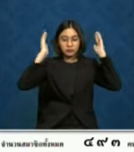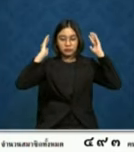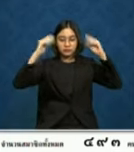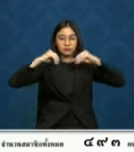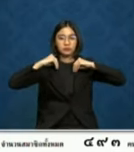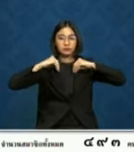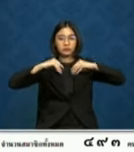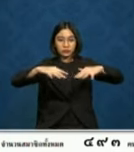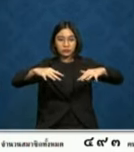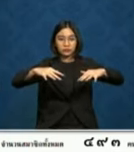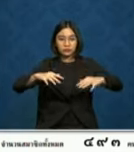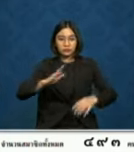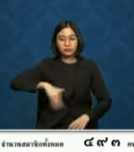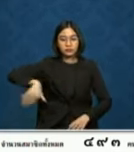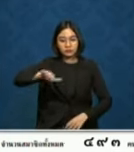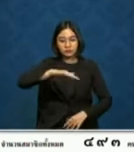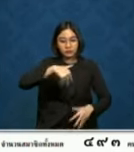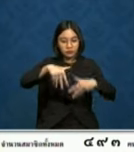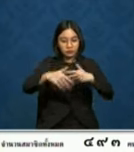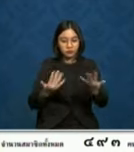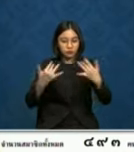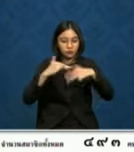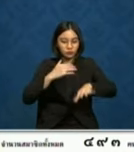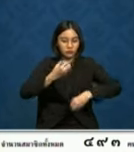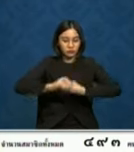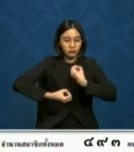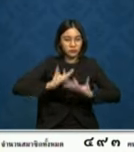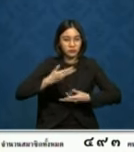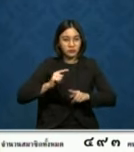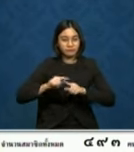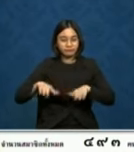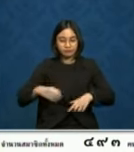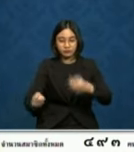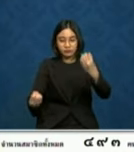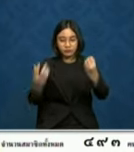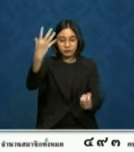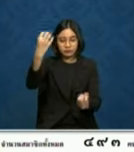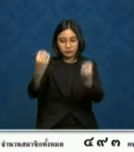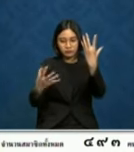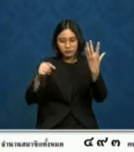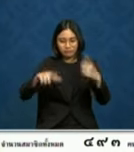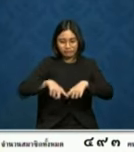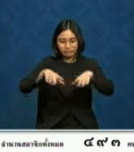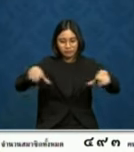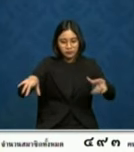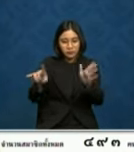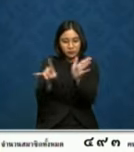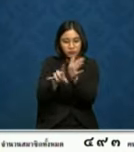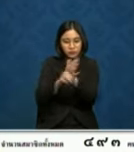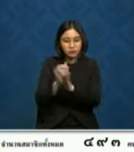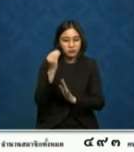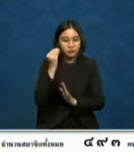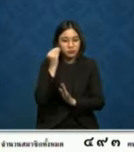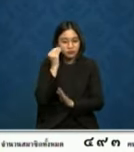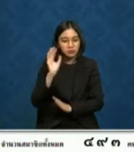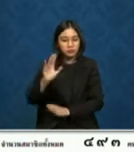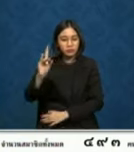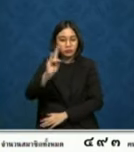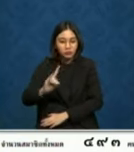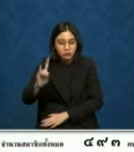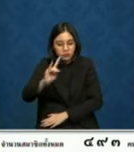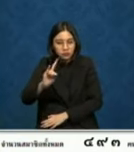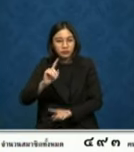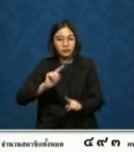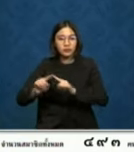รณรงค์ให้คนทั่วไปเข้ามาแสดงความคิดเห็นครับว่าป่าผืนนี้เป็นผืนสุดท้ายครับเป็นถิ่นที่อยู่อาศัยของสัตว์ป่าจะ